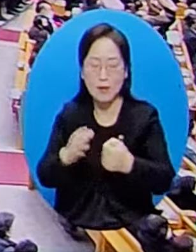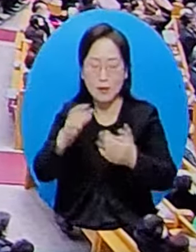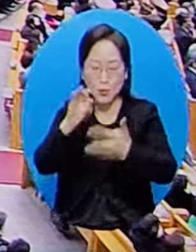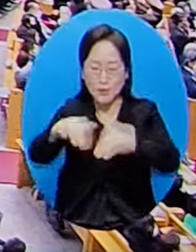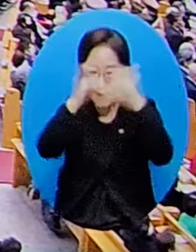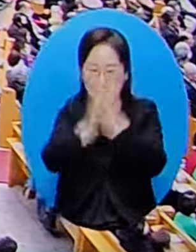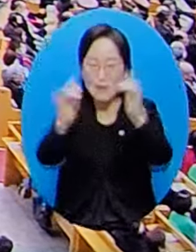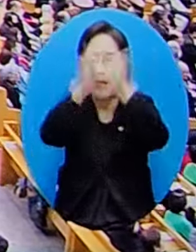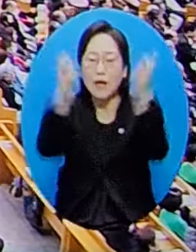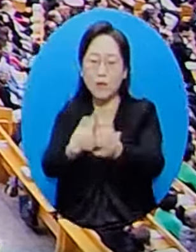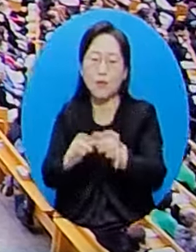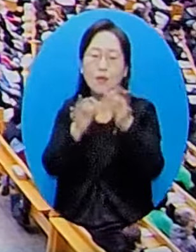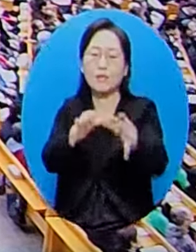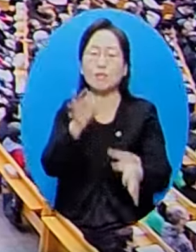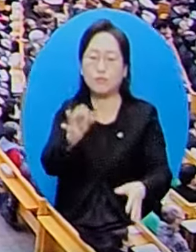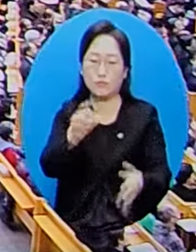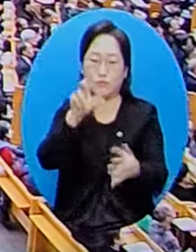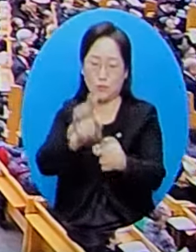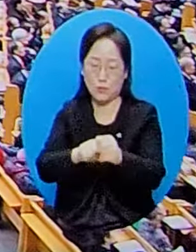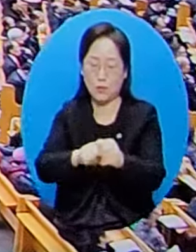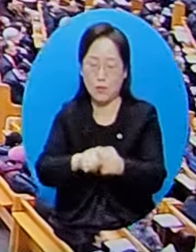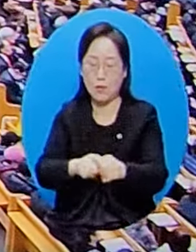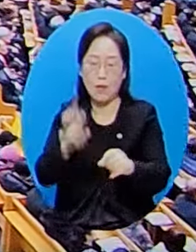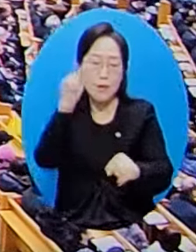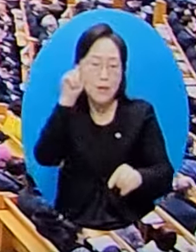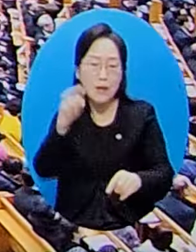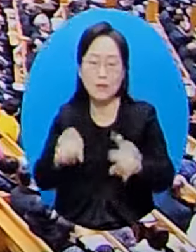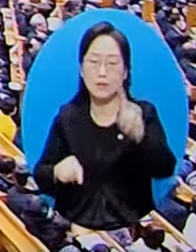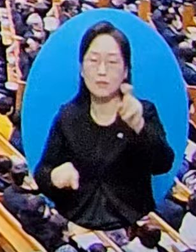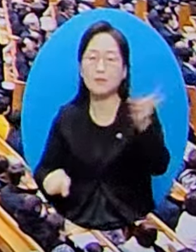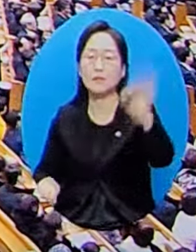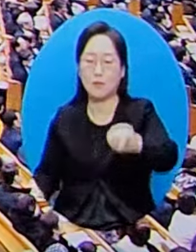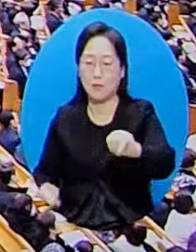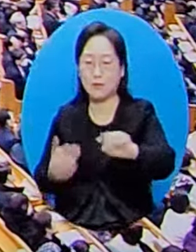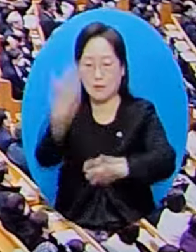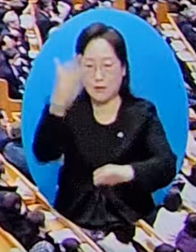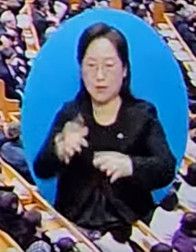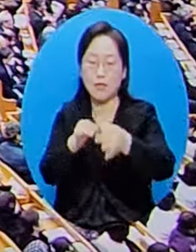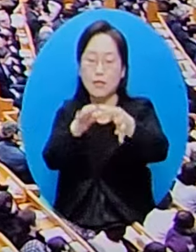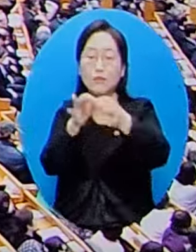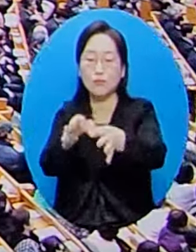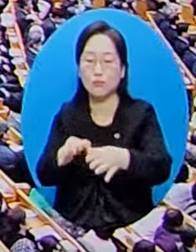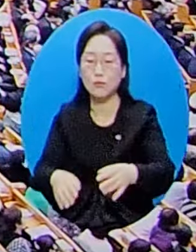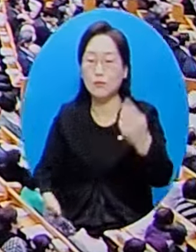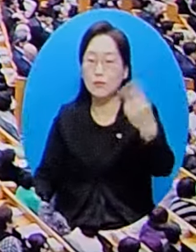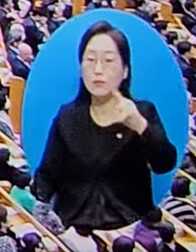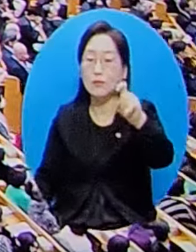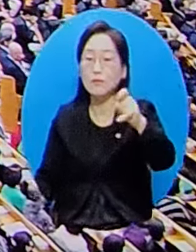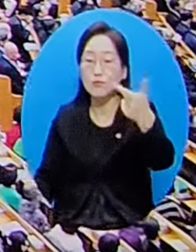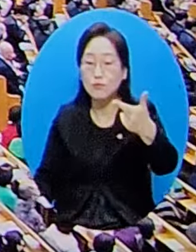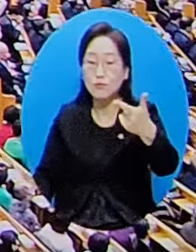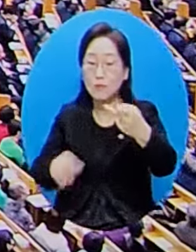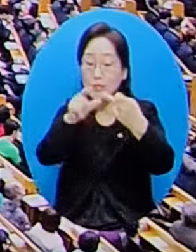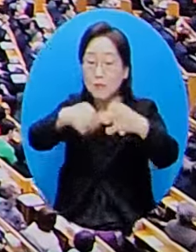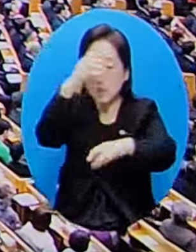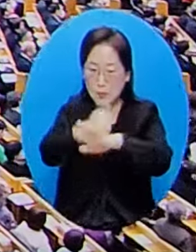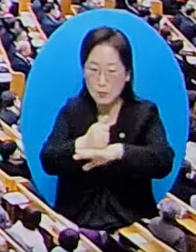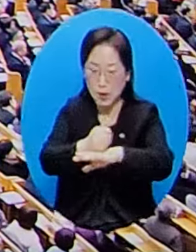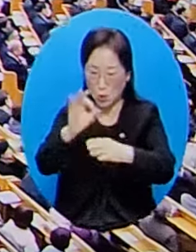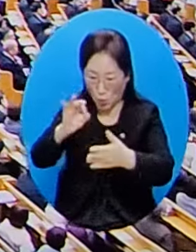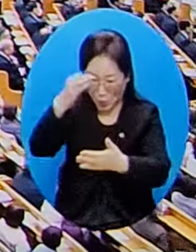해서 매일같이 11억 원씩 기부하고 2016년 12월 마지막으로 남은 돈은 다